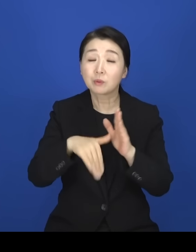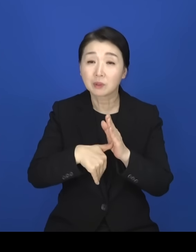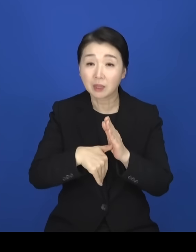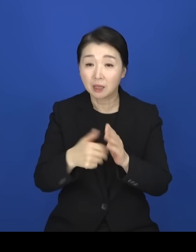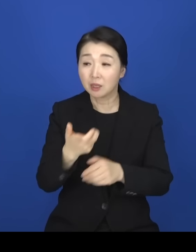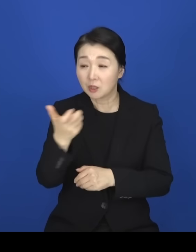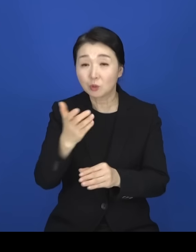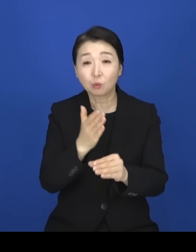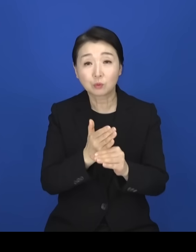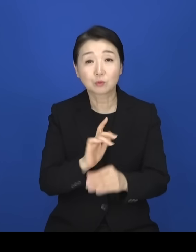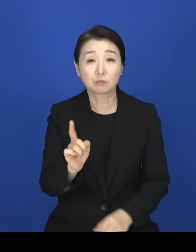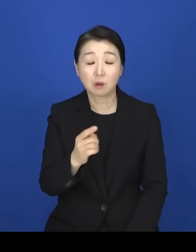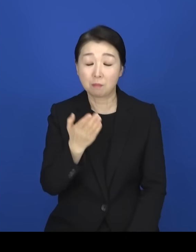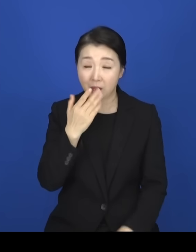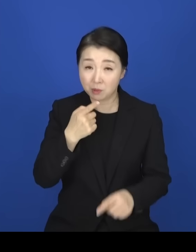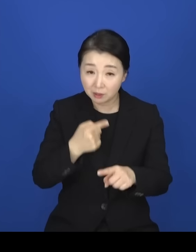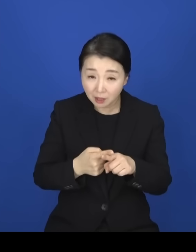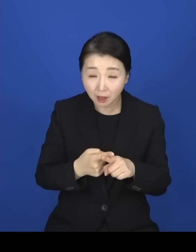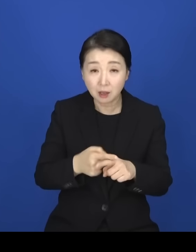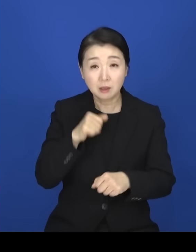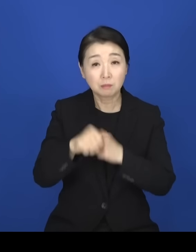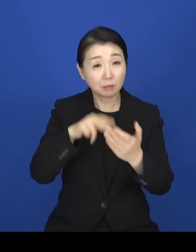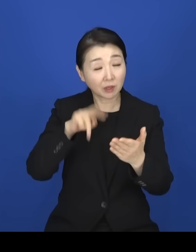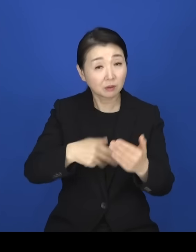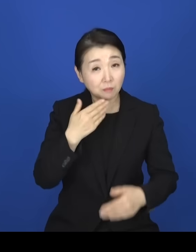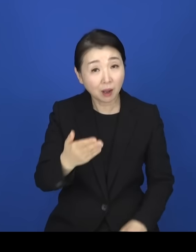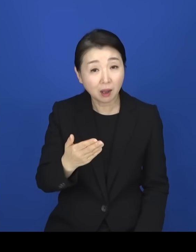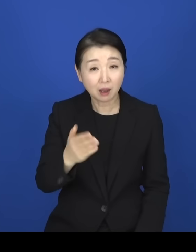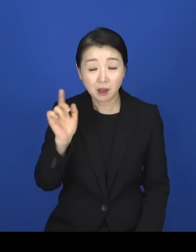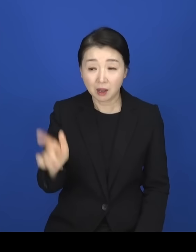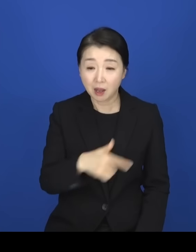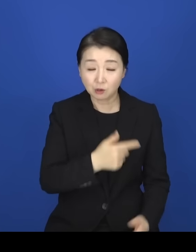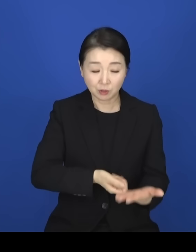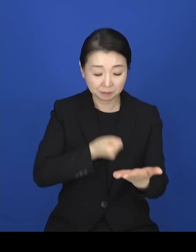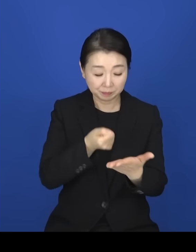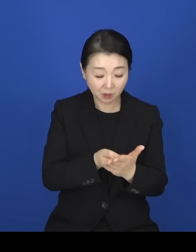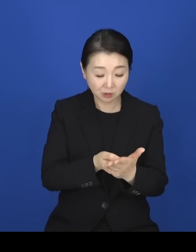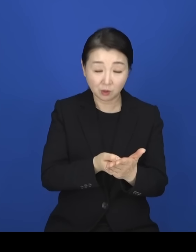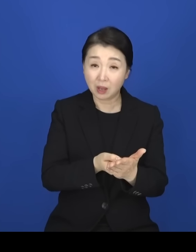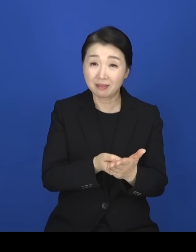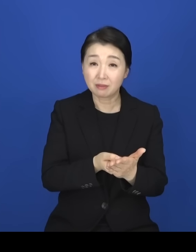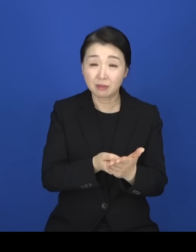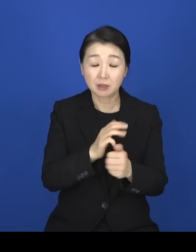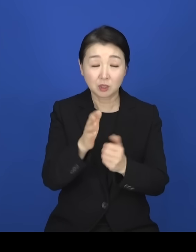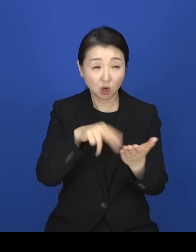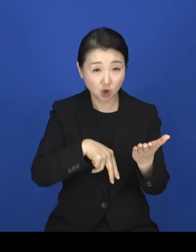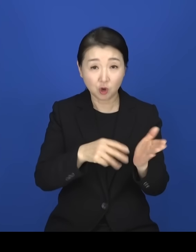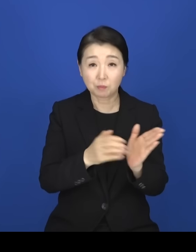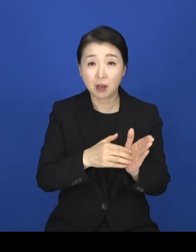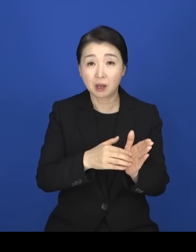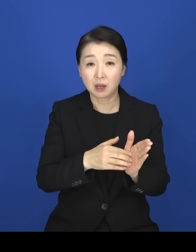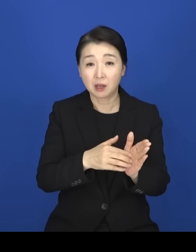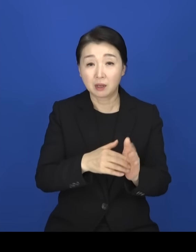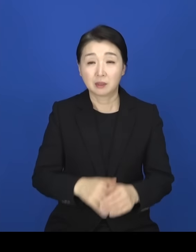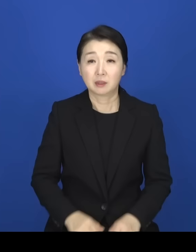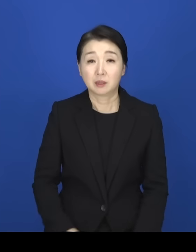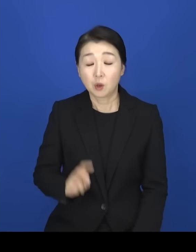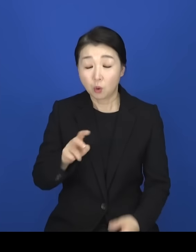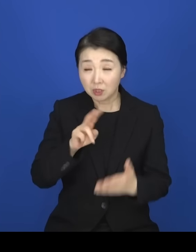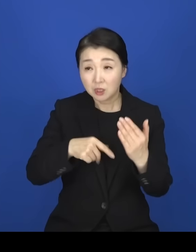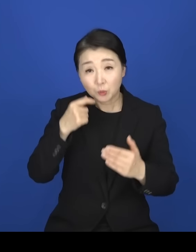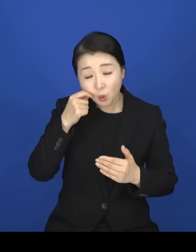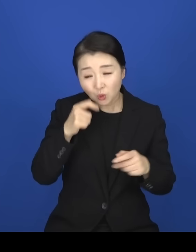이동 중에 뭐 밥 먹다가 아무 때나 다 읽는 거예요? 그냥 하루에 정해진 분량. 뭐 하루 그날 그래도 혹시 못